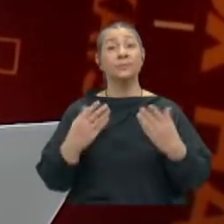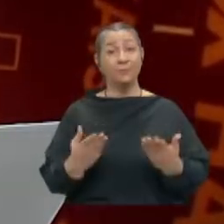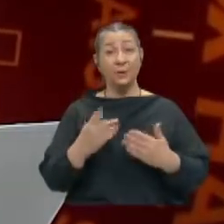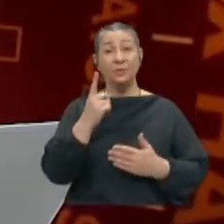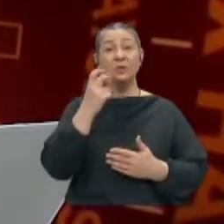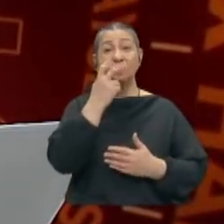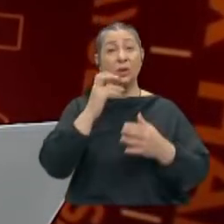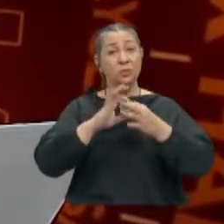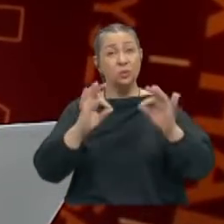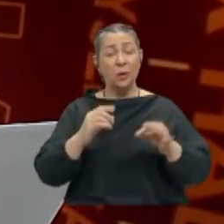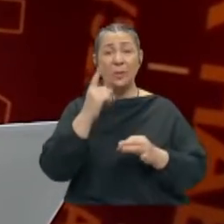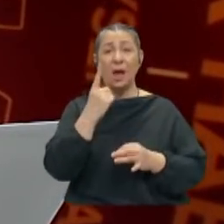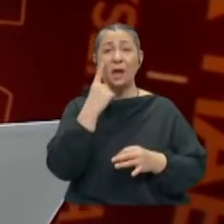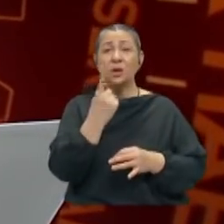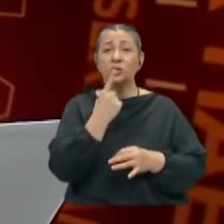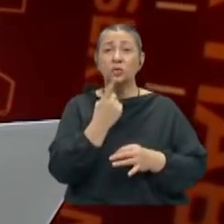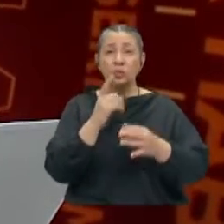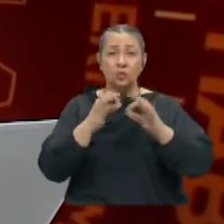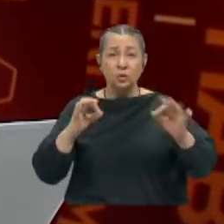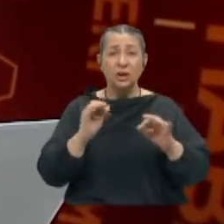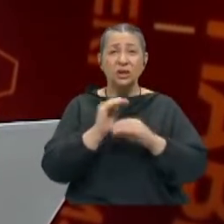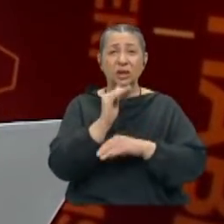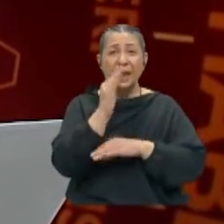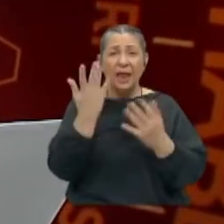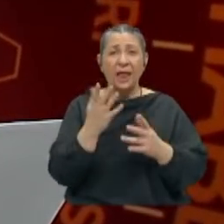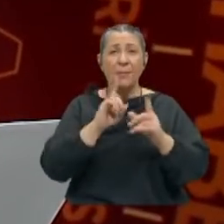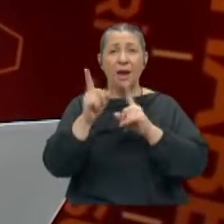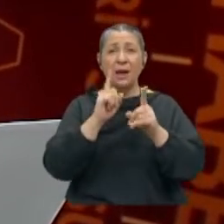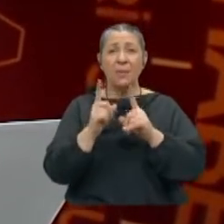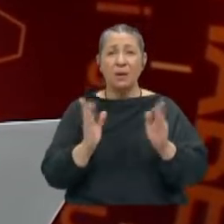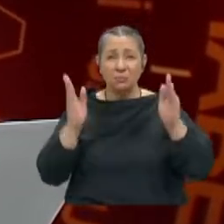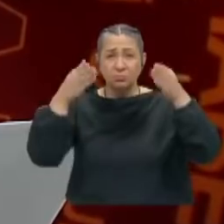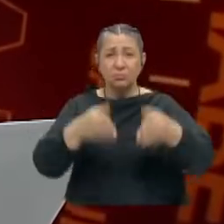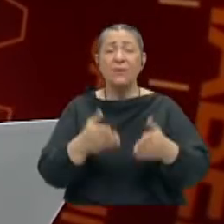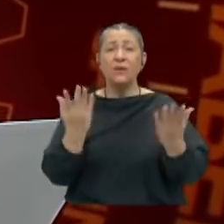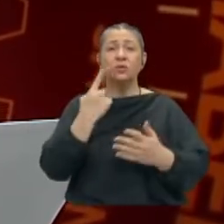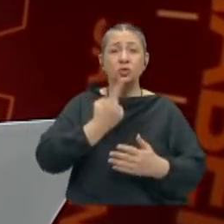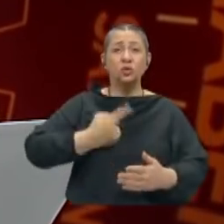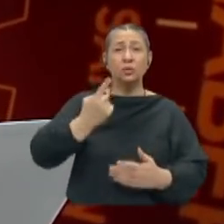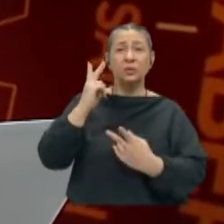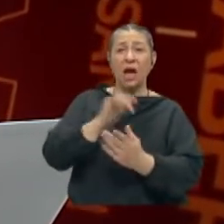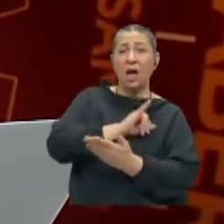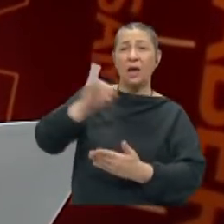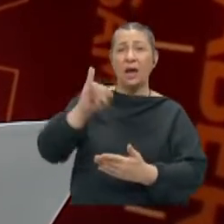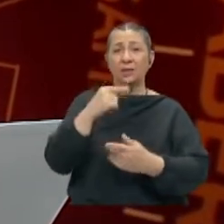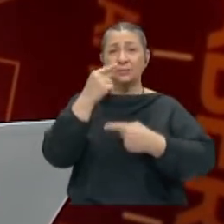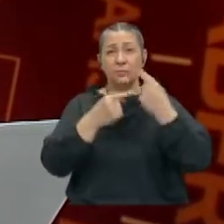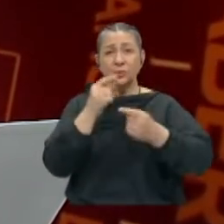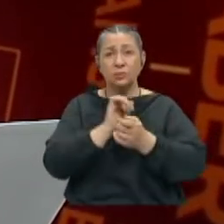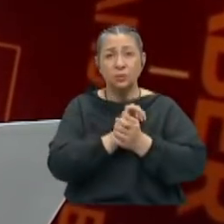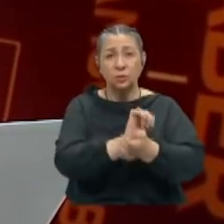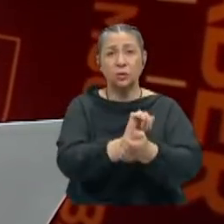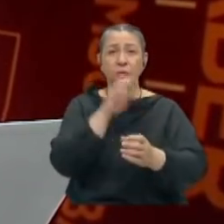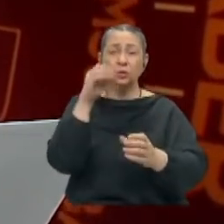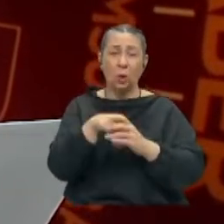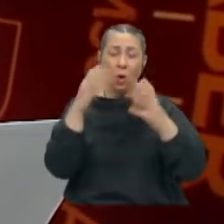Bir şarkı sözü, bir atasözü üzerinden yaşananların adliye koridorlarına taşınması ve Cumhurbaşkanı'na hakaret iddiasıyla